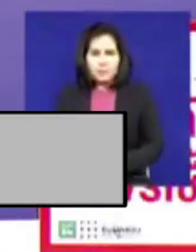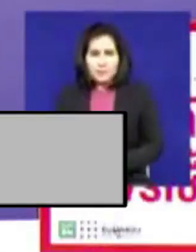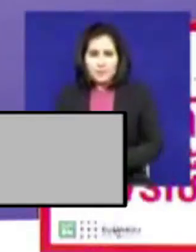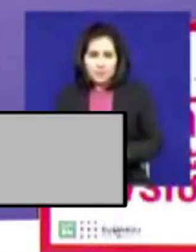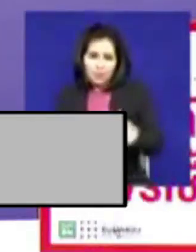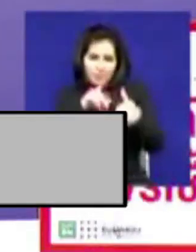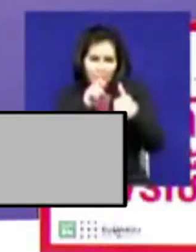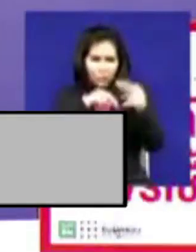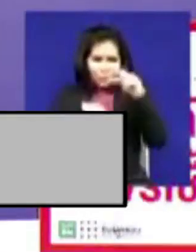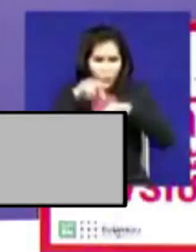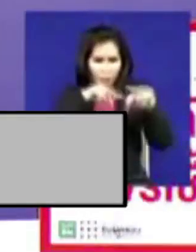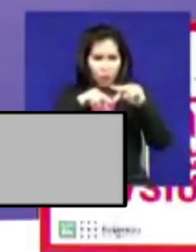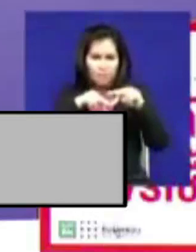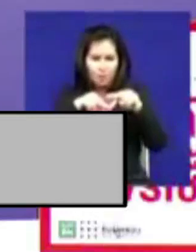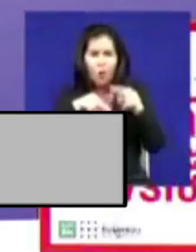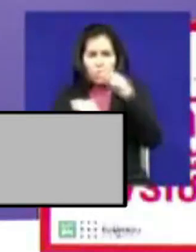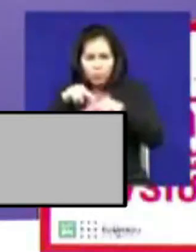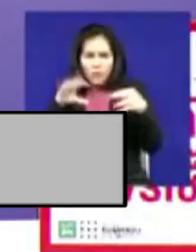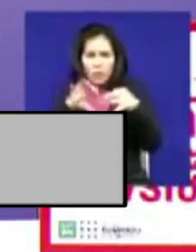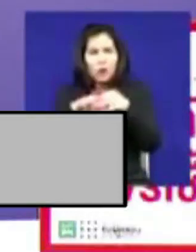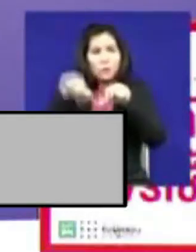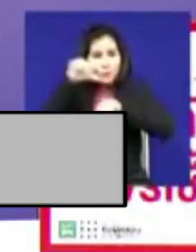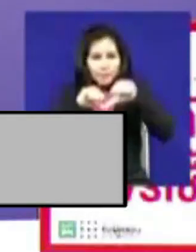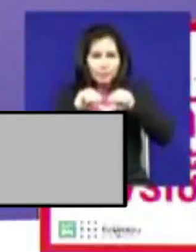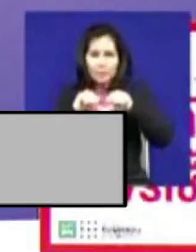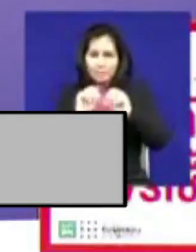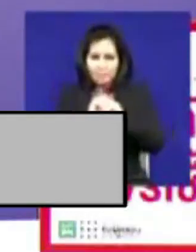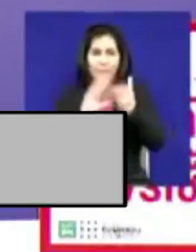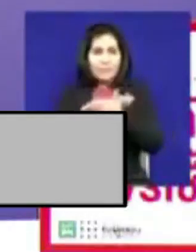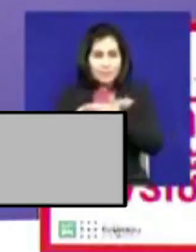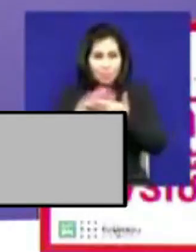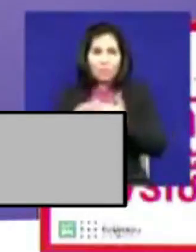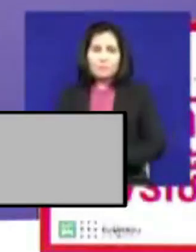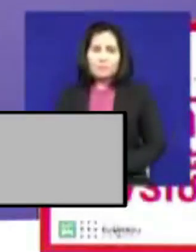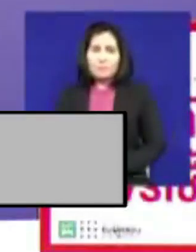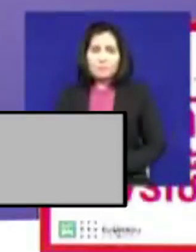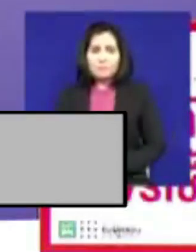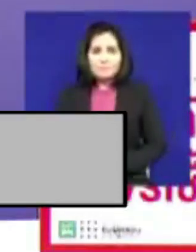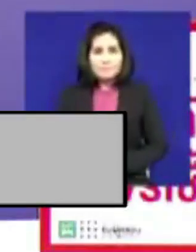อบสวนแล้วก็ได้รับการตรวจทางห้องปฏิบัติการอยู่แล้วนะครับสไลด์ถัดไปนะครับ